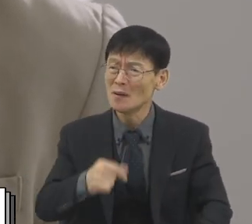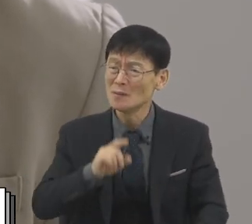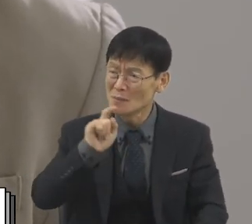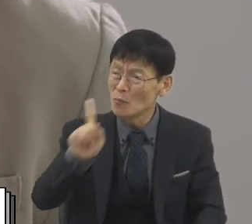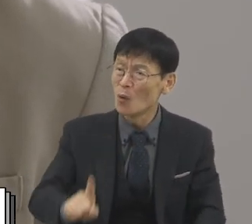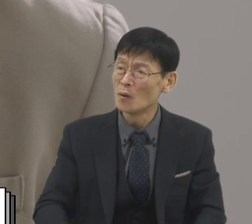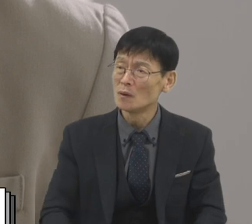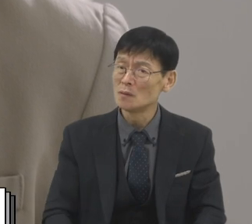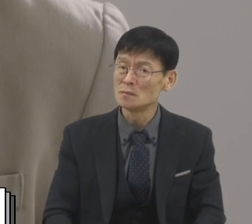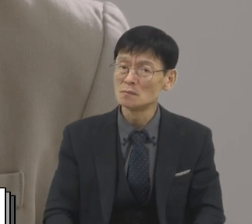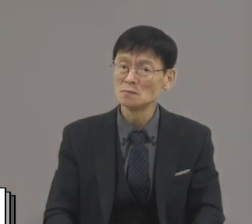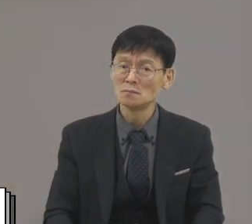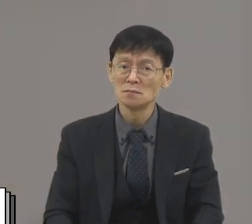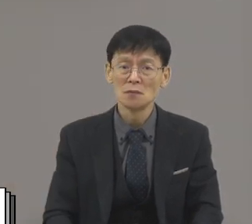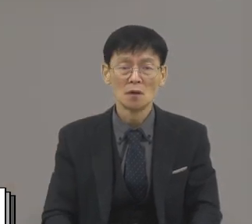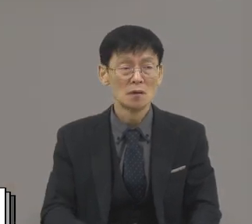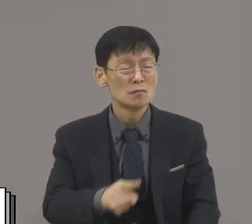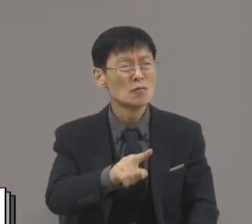싶습니다, 팀장님.